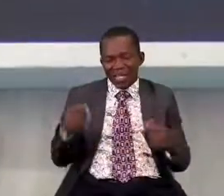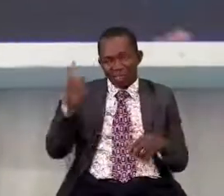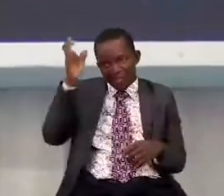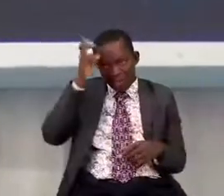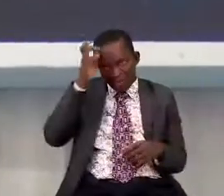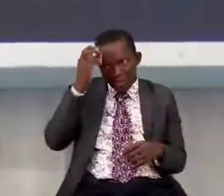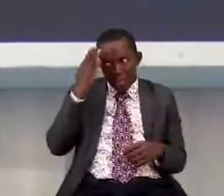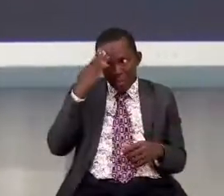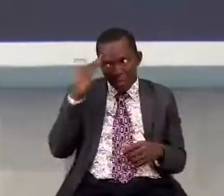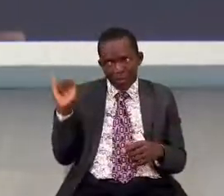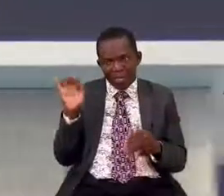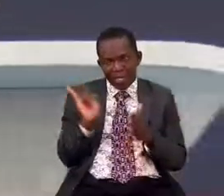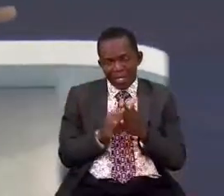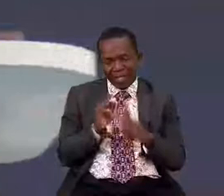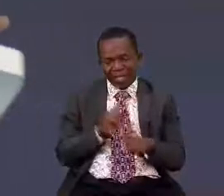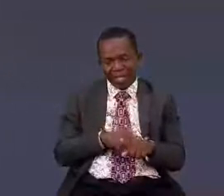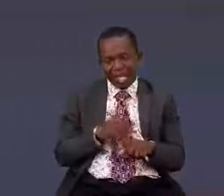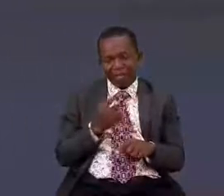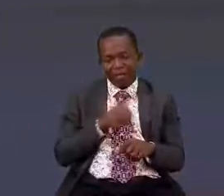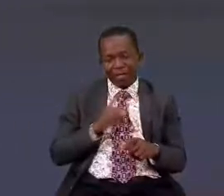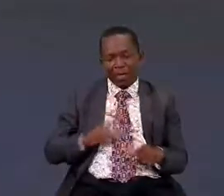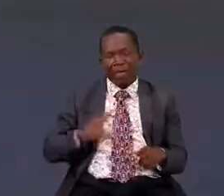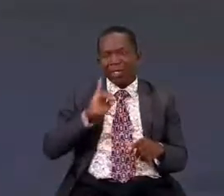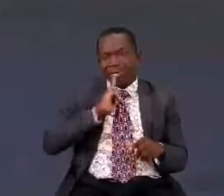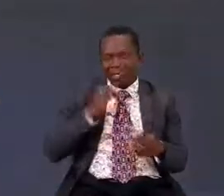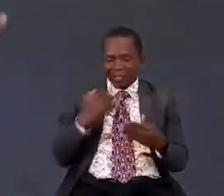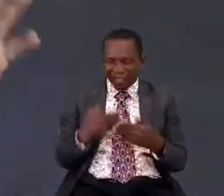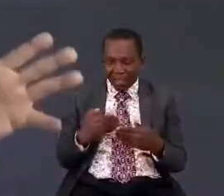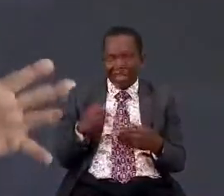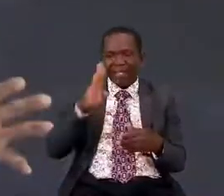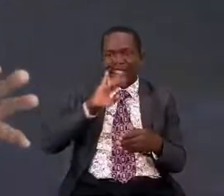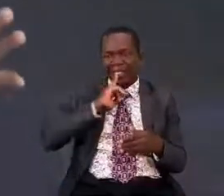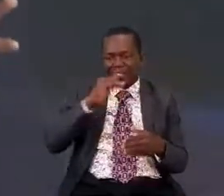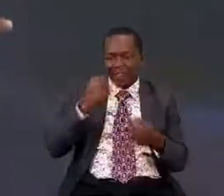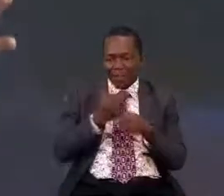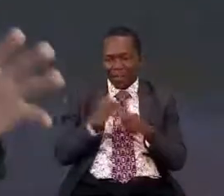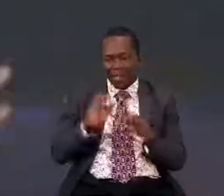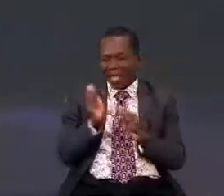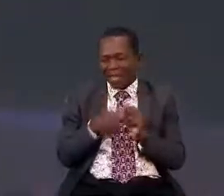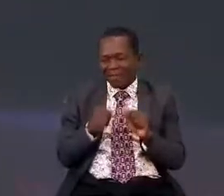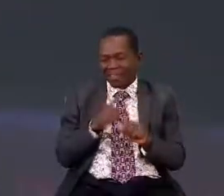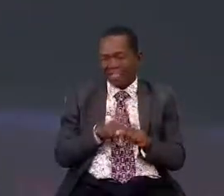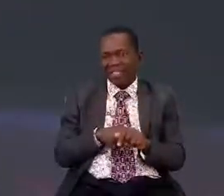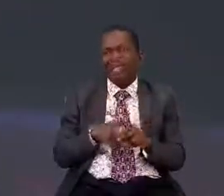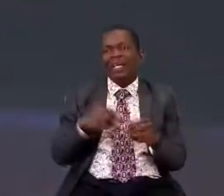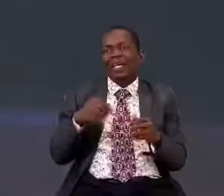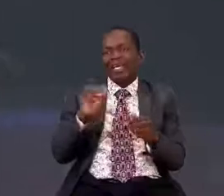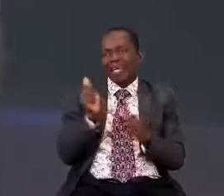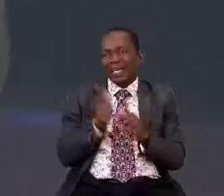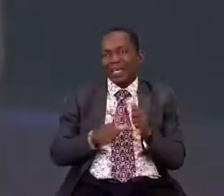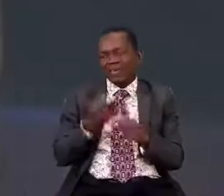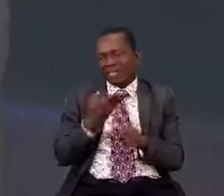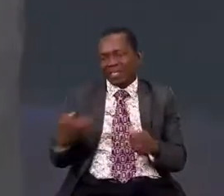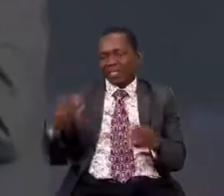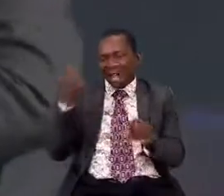il rend les choses plus difficiles pour tout le monde. Et en particulier pour ceux-là qui prêchent